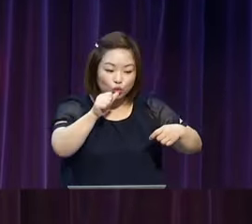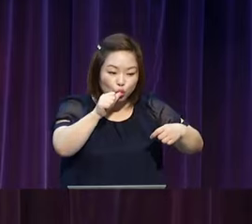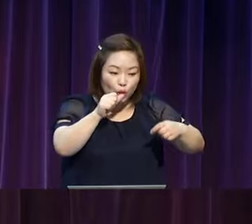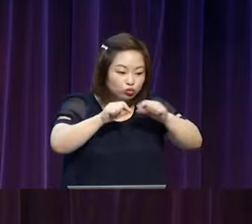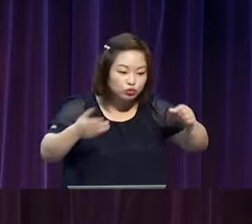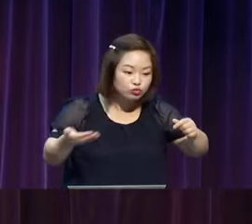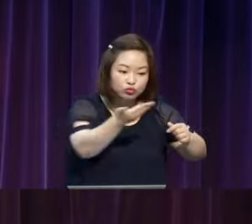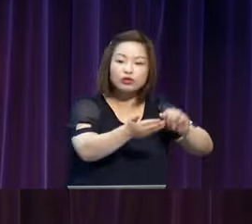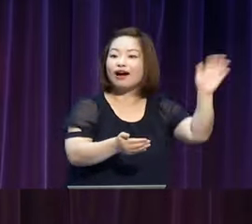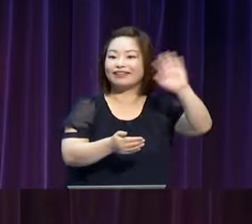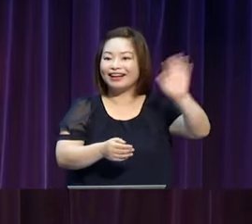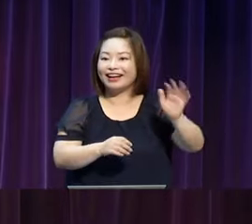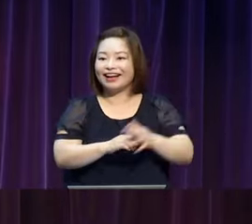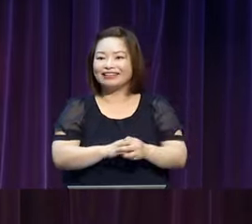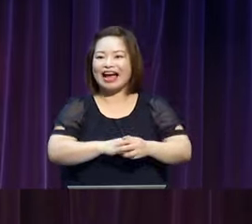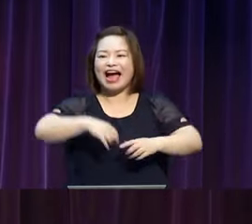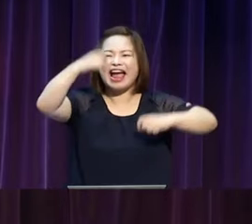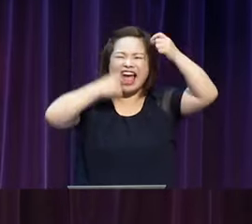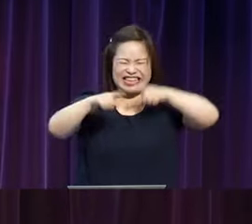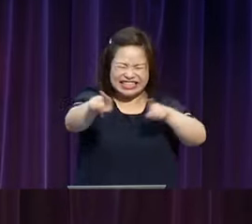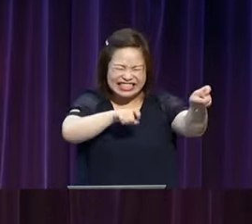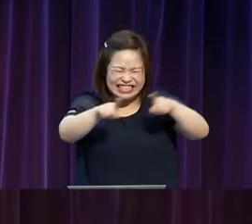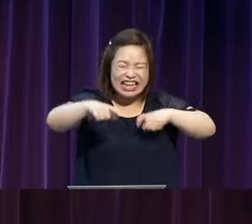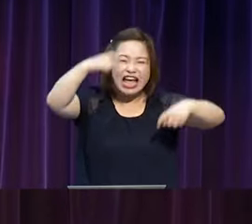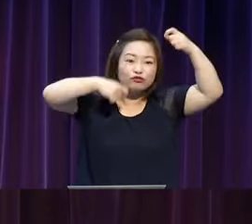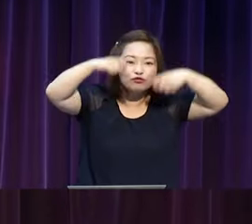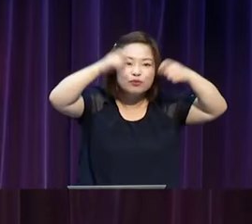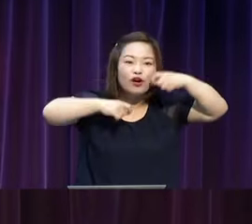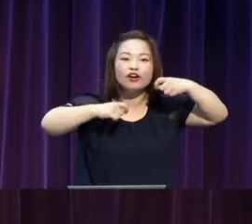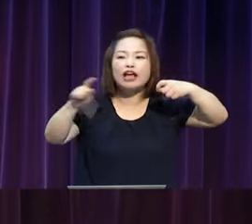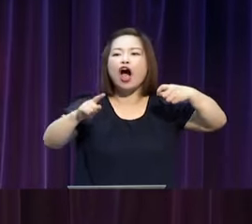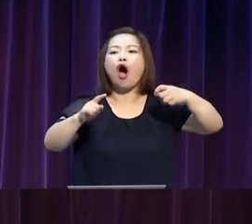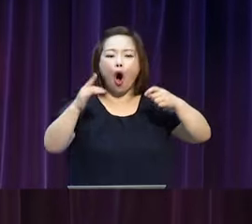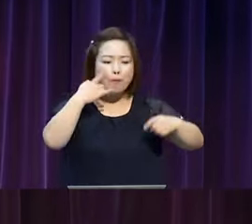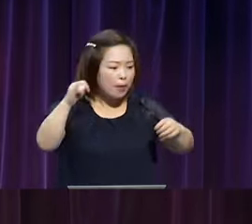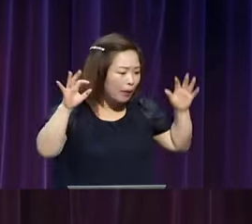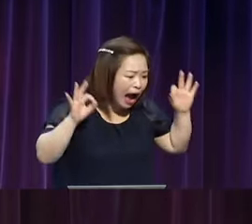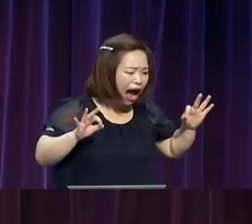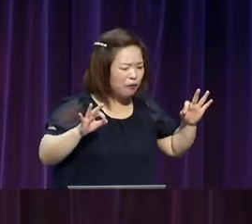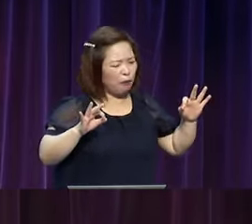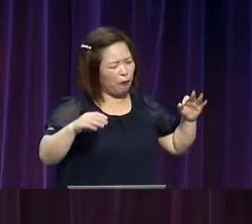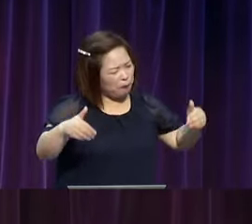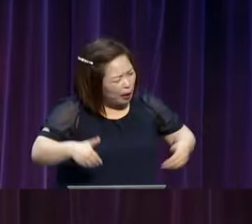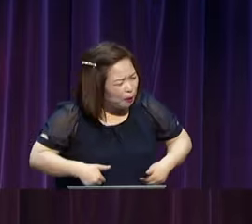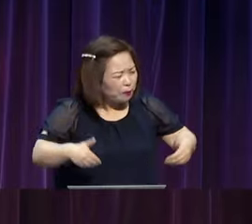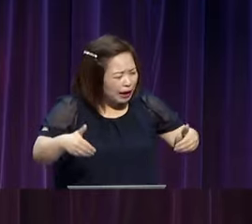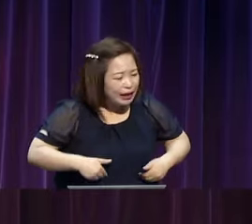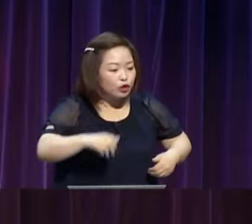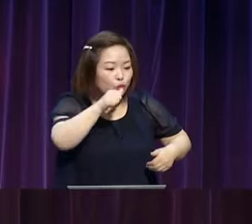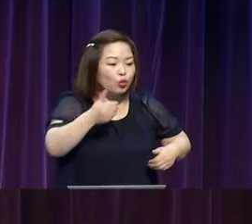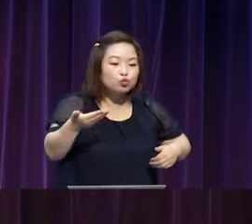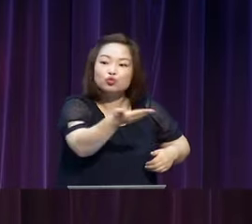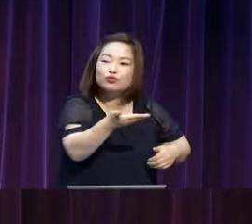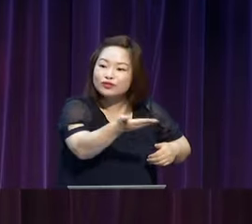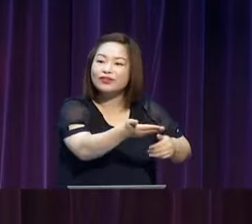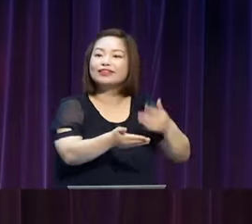배고픈데 아이는. 근데 막 울면 배고픈가 보다. 그리고 젖을 주는 것처럼 하나님 앞에